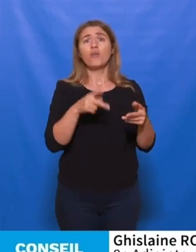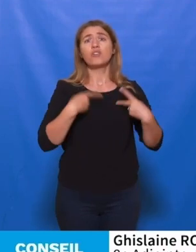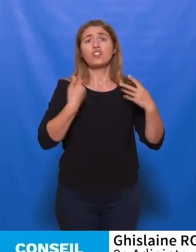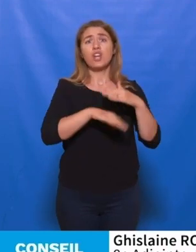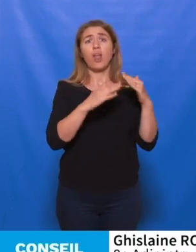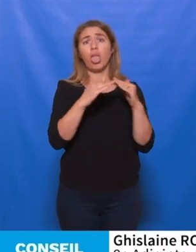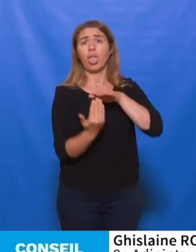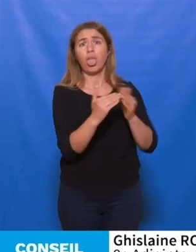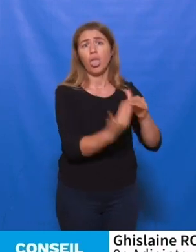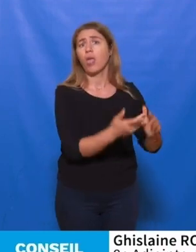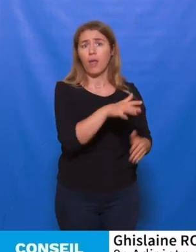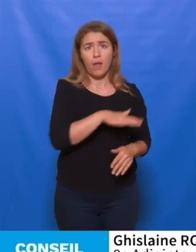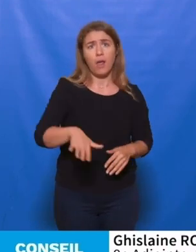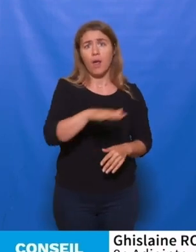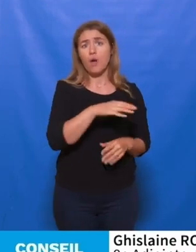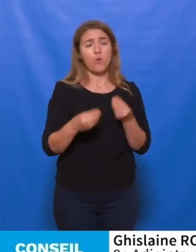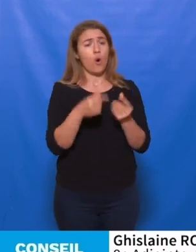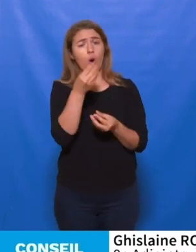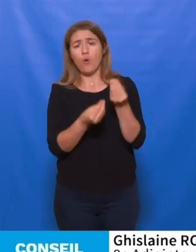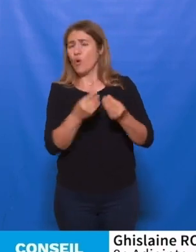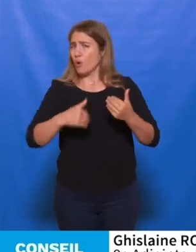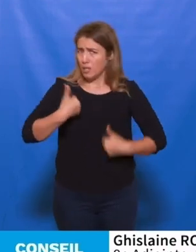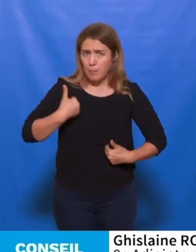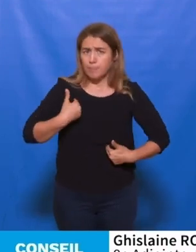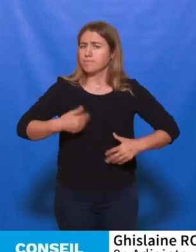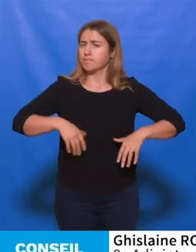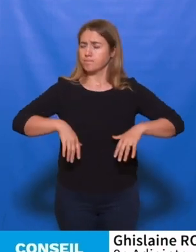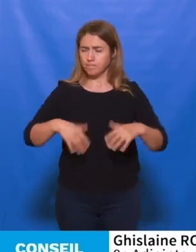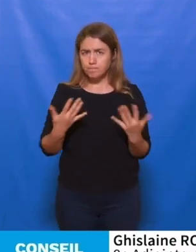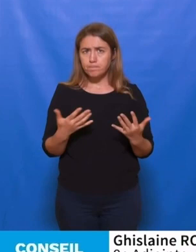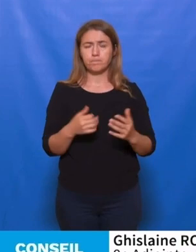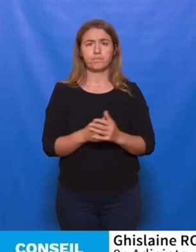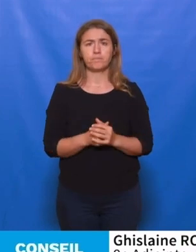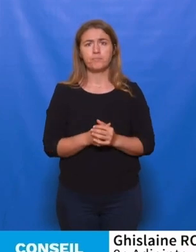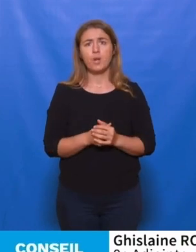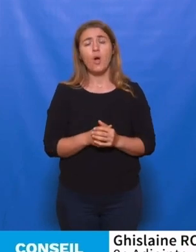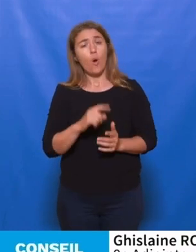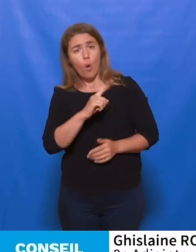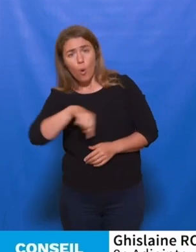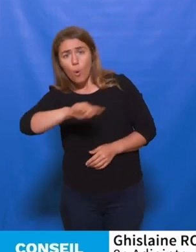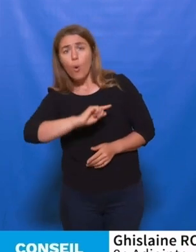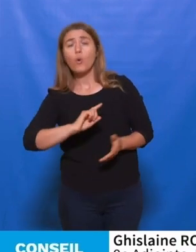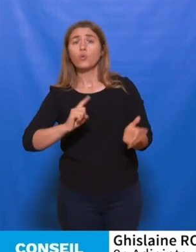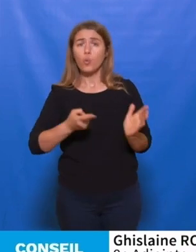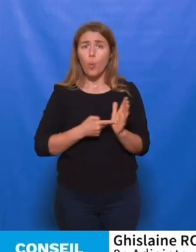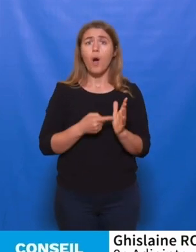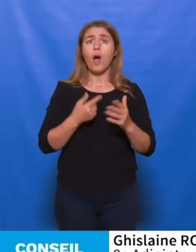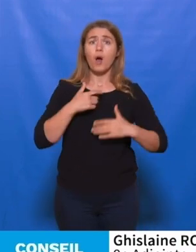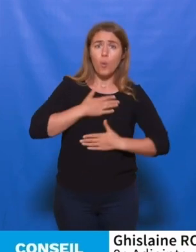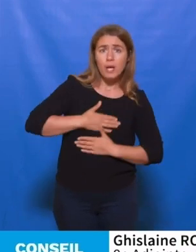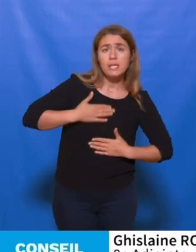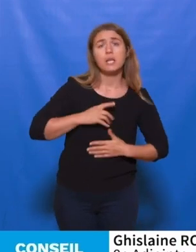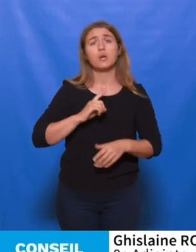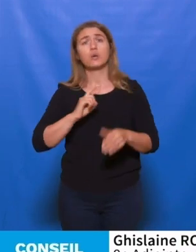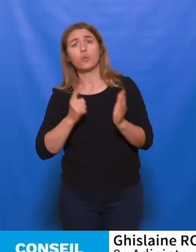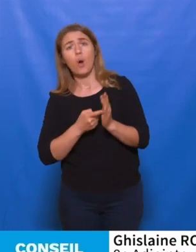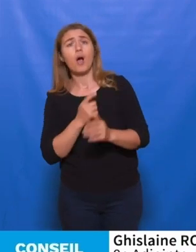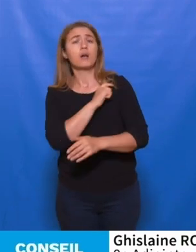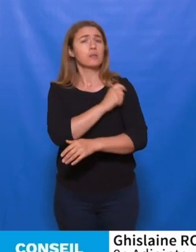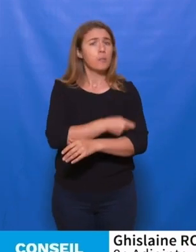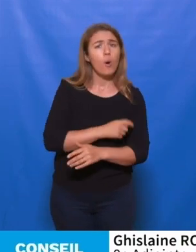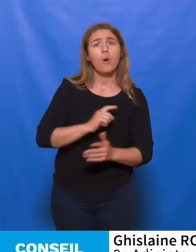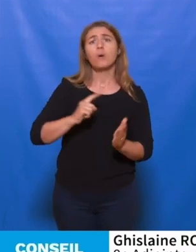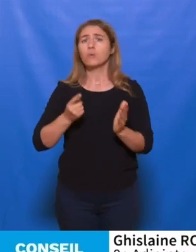même lorsqu'il est en situation de handicap. Nous revendiquons le droit au loisir, le droit au sport, le droit aux